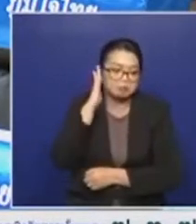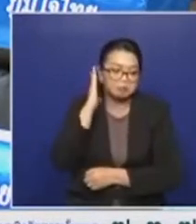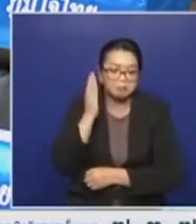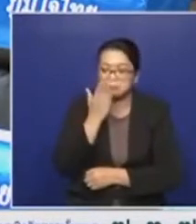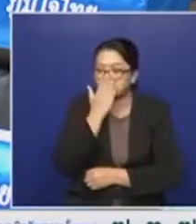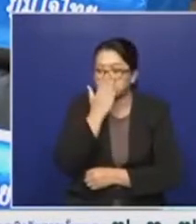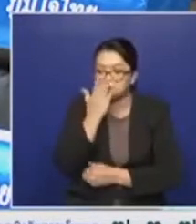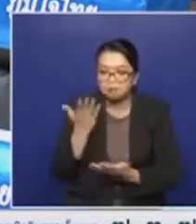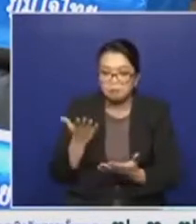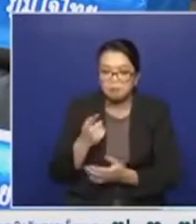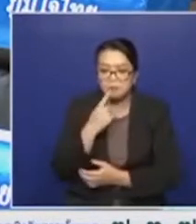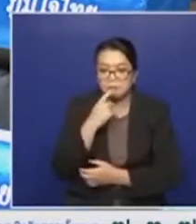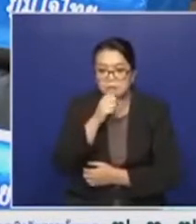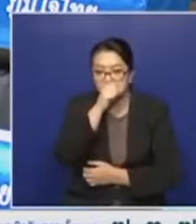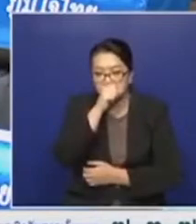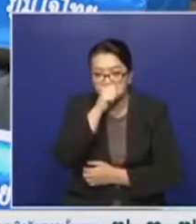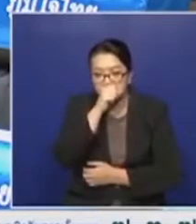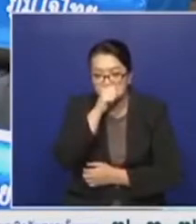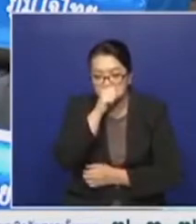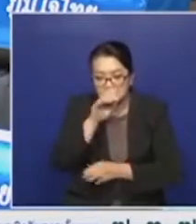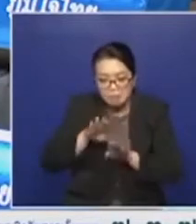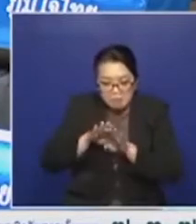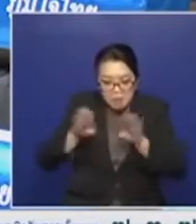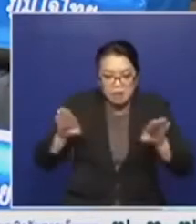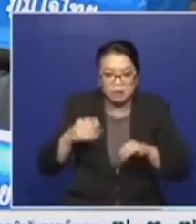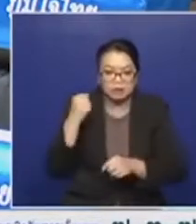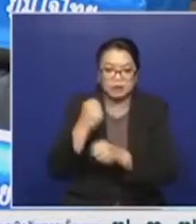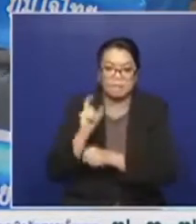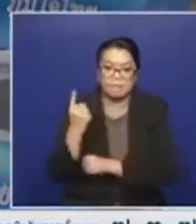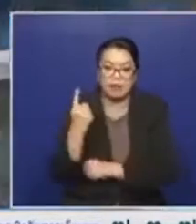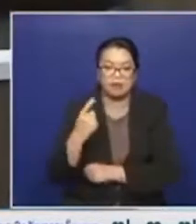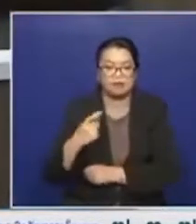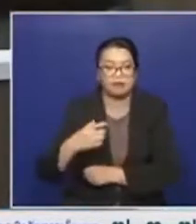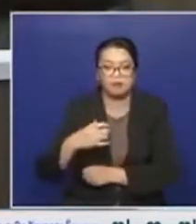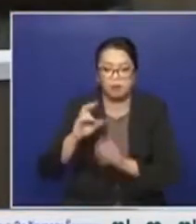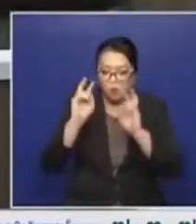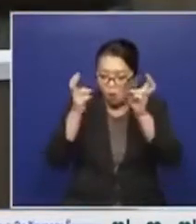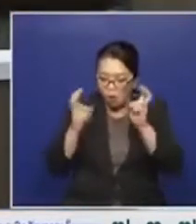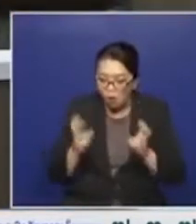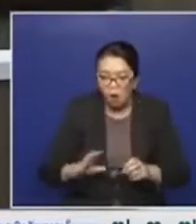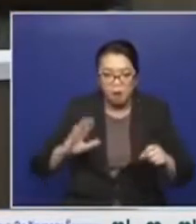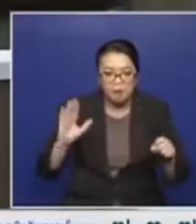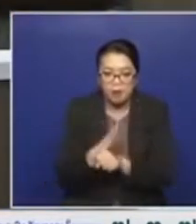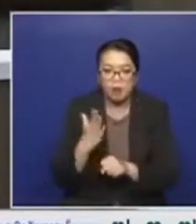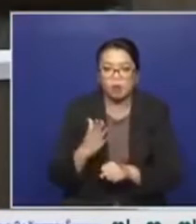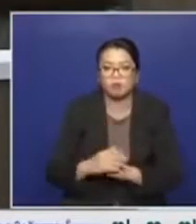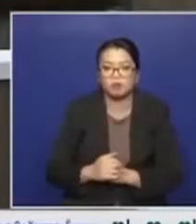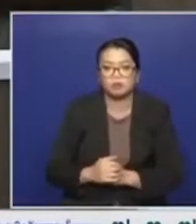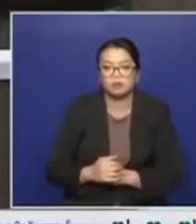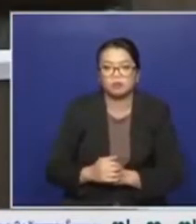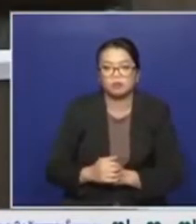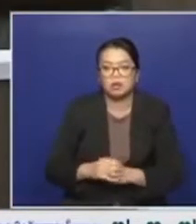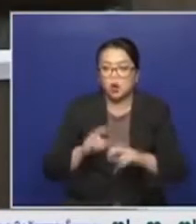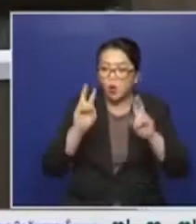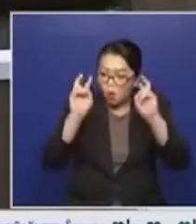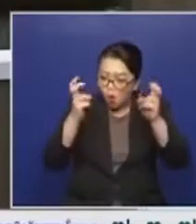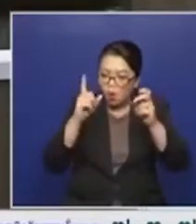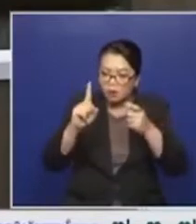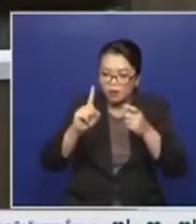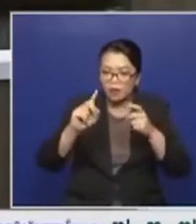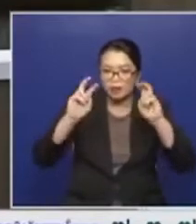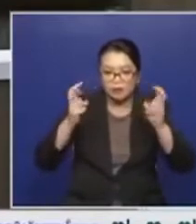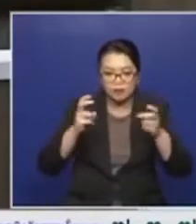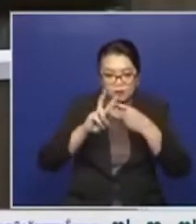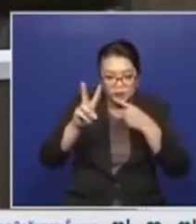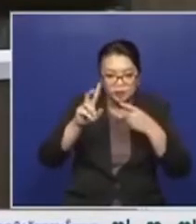ไม่ยอมเปิดให้มีการจัดทำรัฐธรรมนูญใหม่ได้ทุกหมดทุกมาตราซึ่งรวมถึงหมวด 1บท